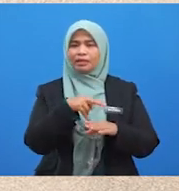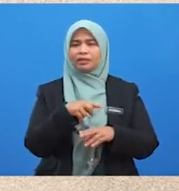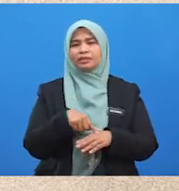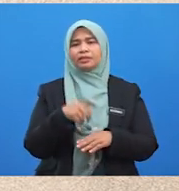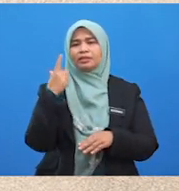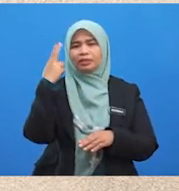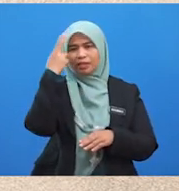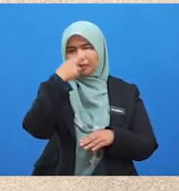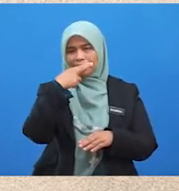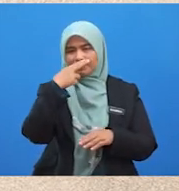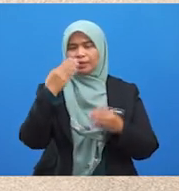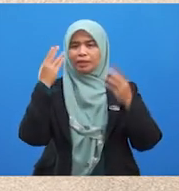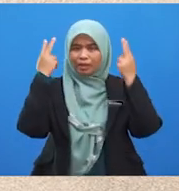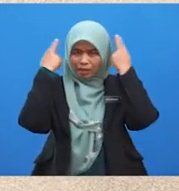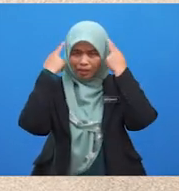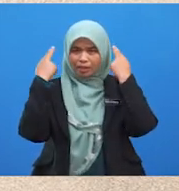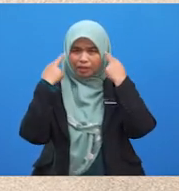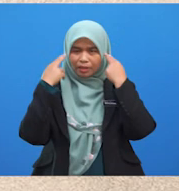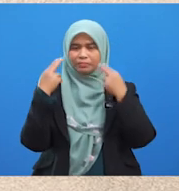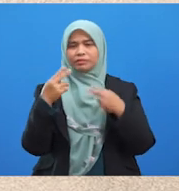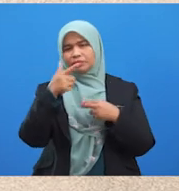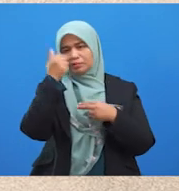seekor buruk subsidi.